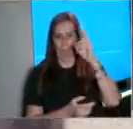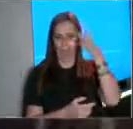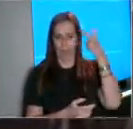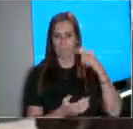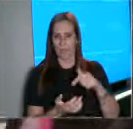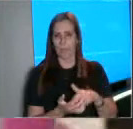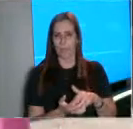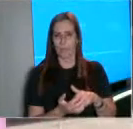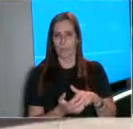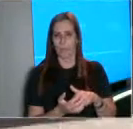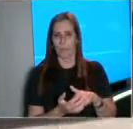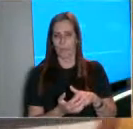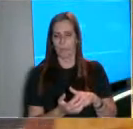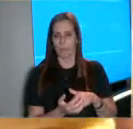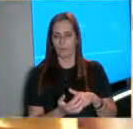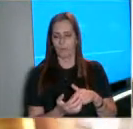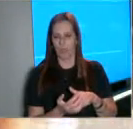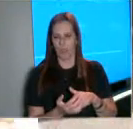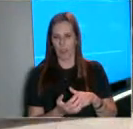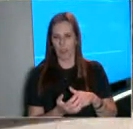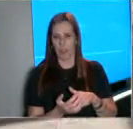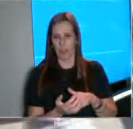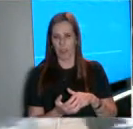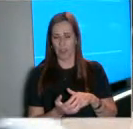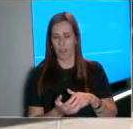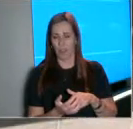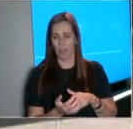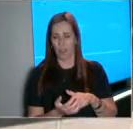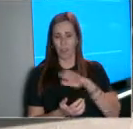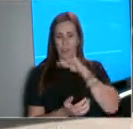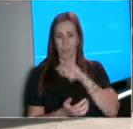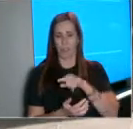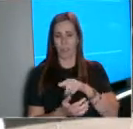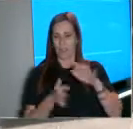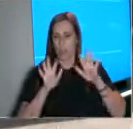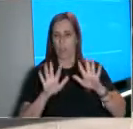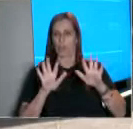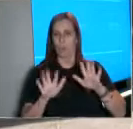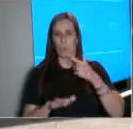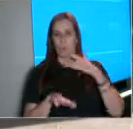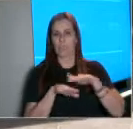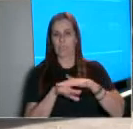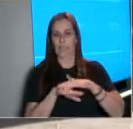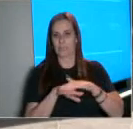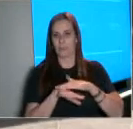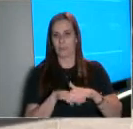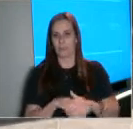שדוחפים את המסכנים, את הסכנים, את כל אלה, דוחפים אותם ואומרים להם סליחה.